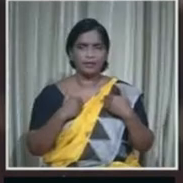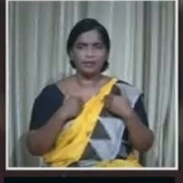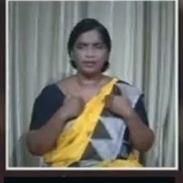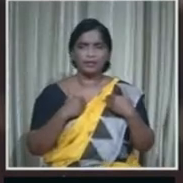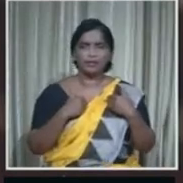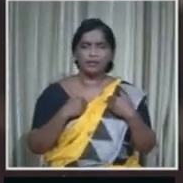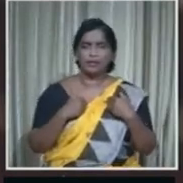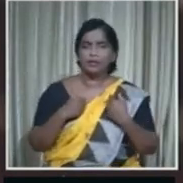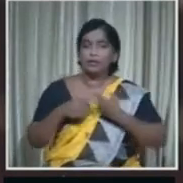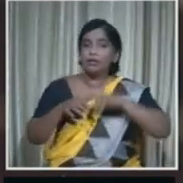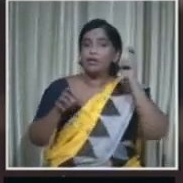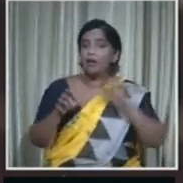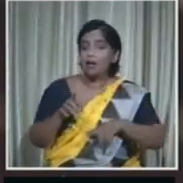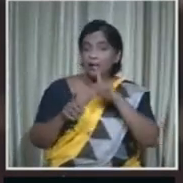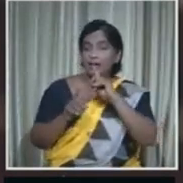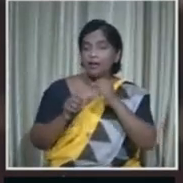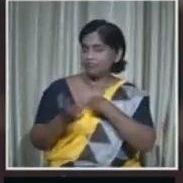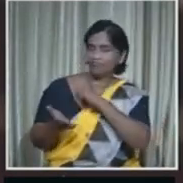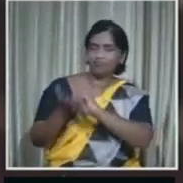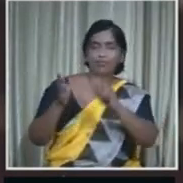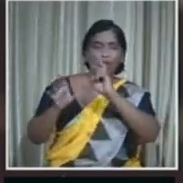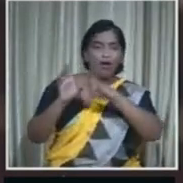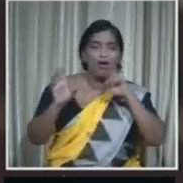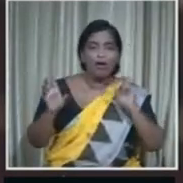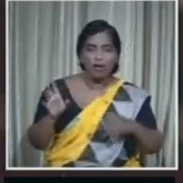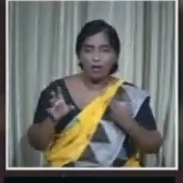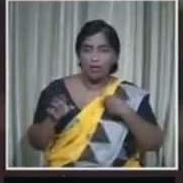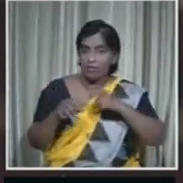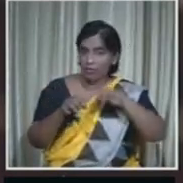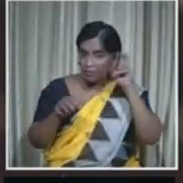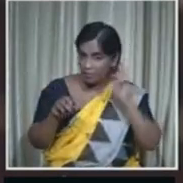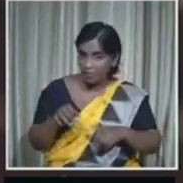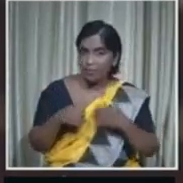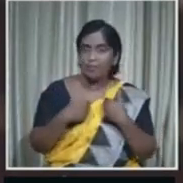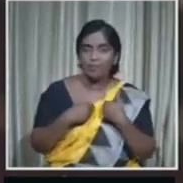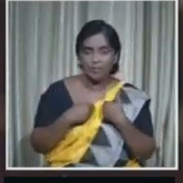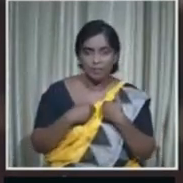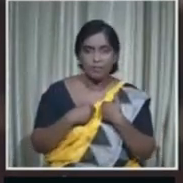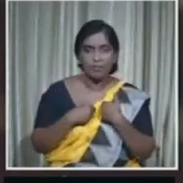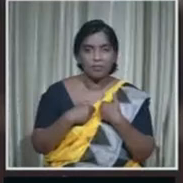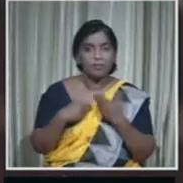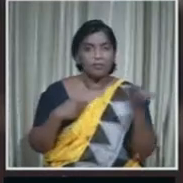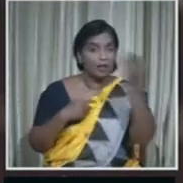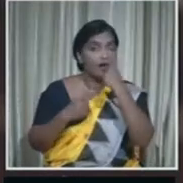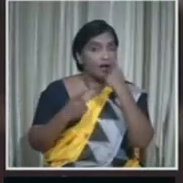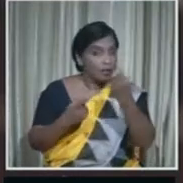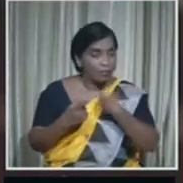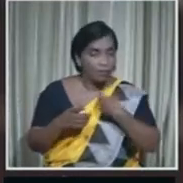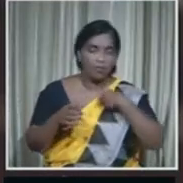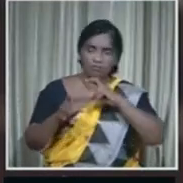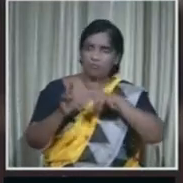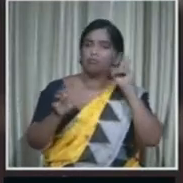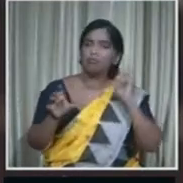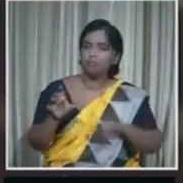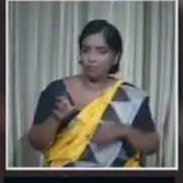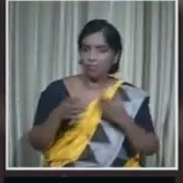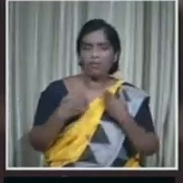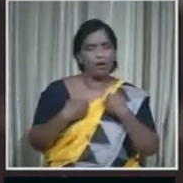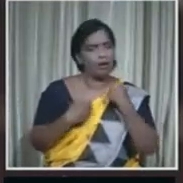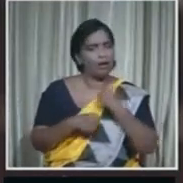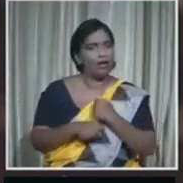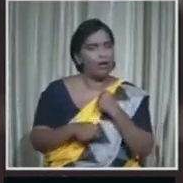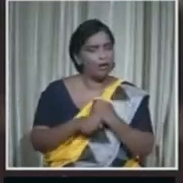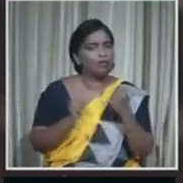ඉලෙම ඉල්ලස්සන්නේ? අපි ඉල්ලස්සුනේ තමුන්නාස්සගේ ඉල්ලීමට. ඉතින් ආණ්ඩුවක්